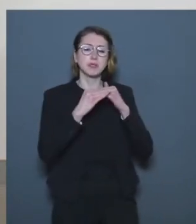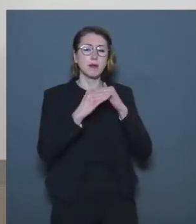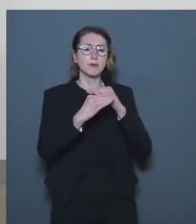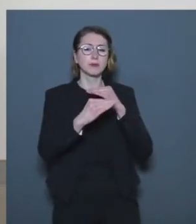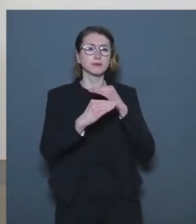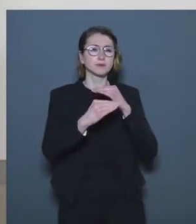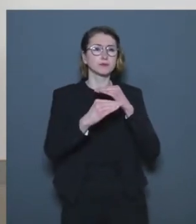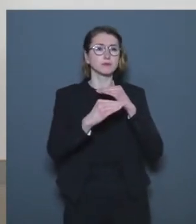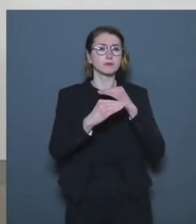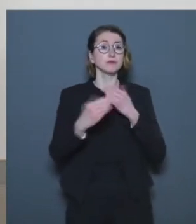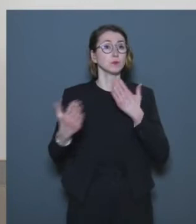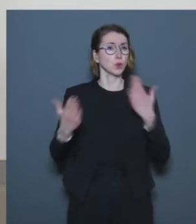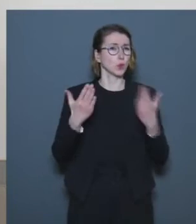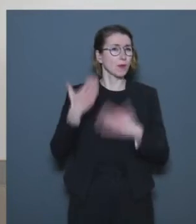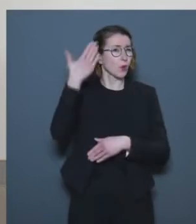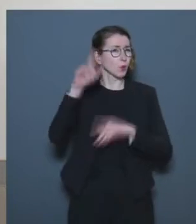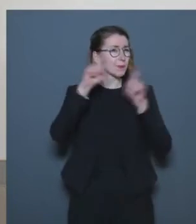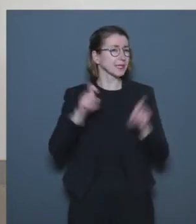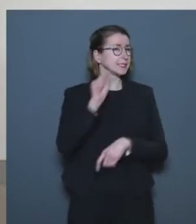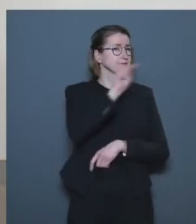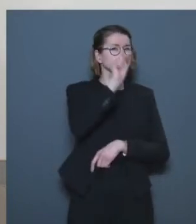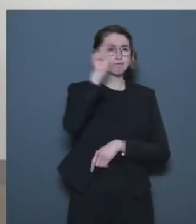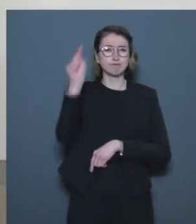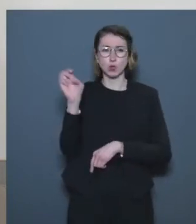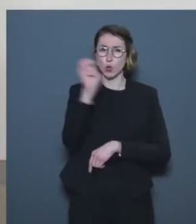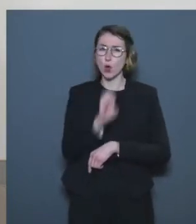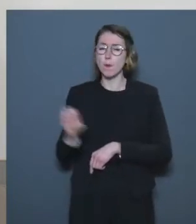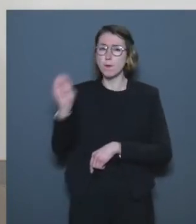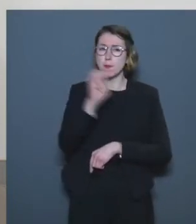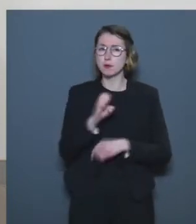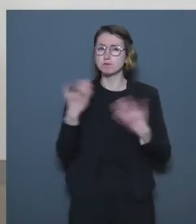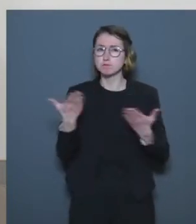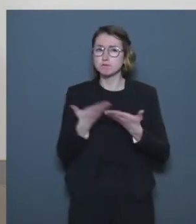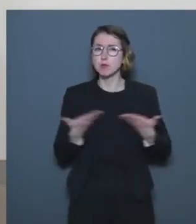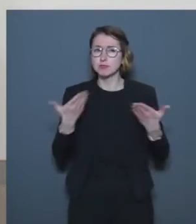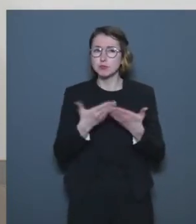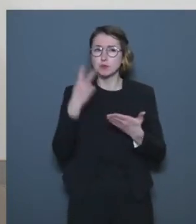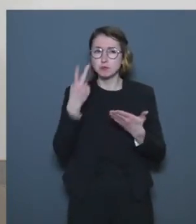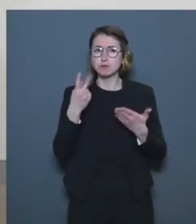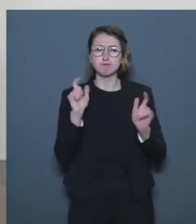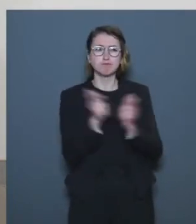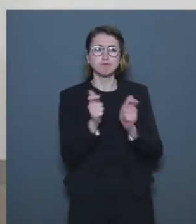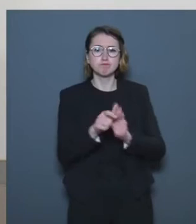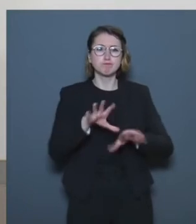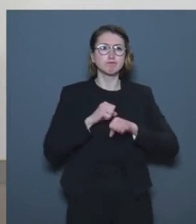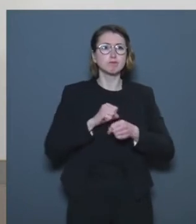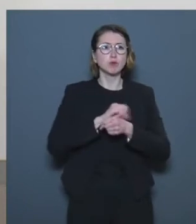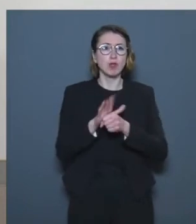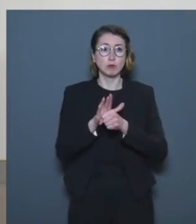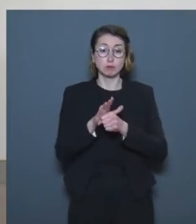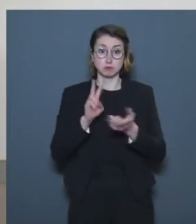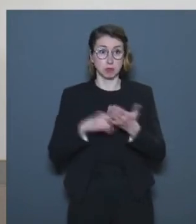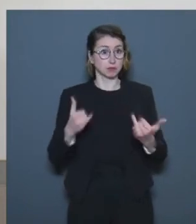situation de notre pays par rapport à d'autres pays européens, on voit qu'on a un taux de contamination qui est nettement plus bas que